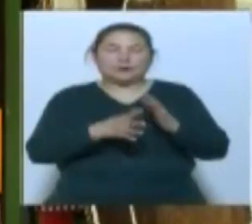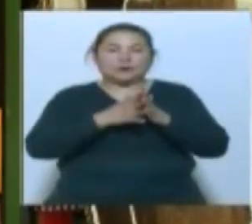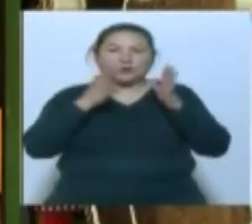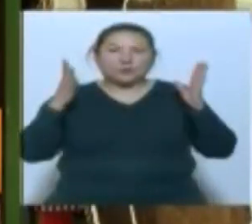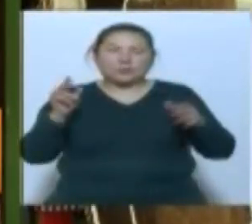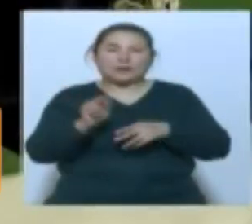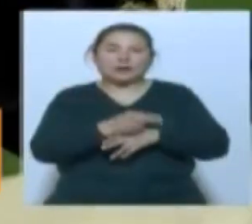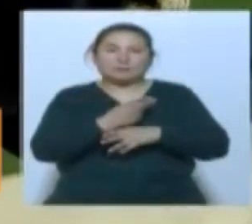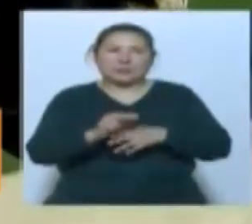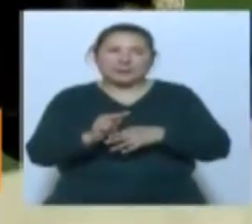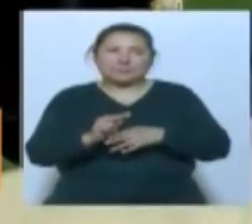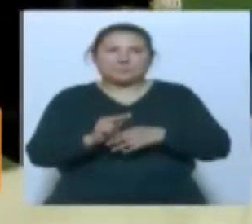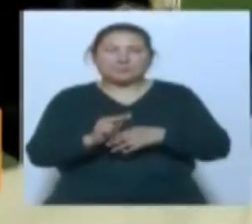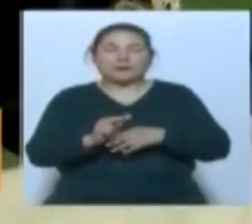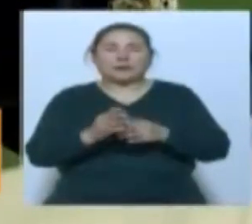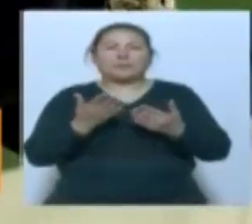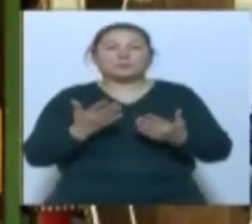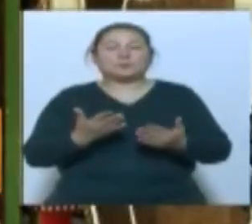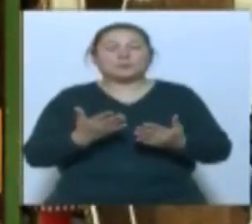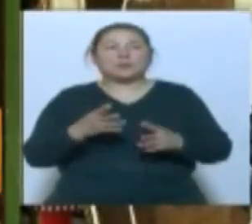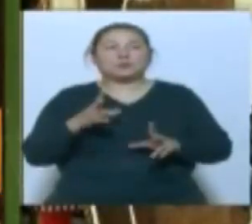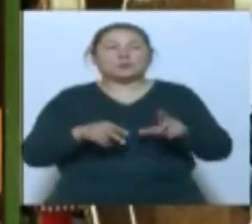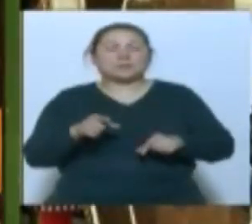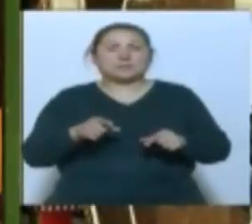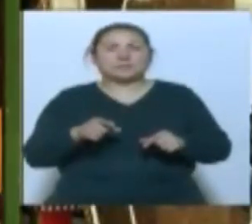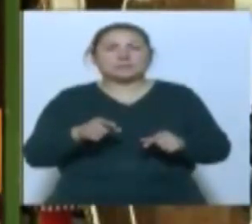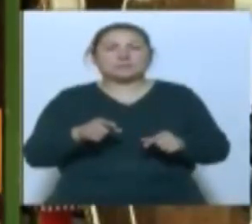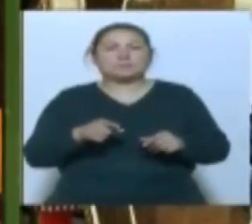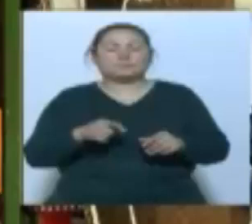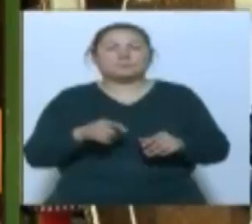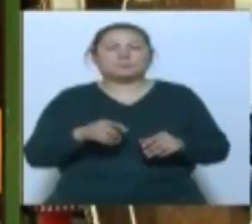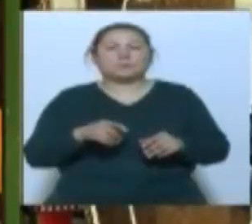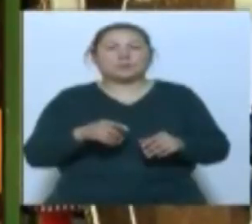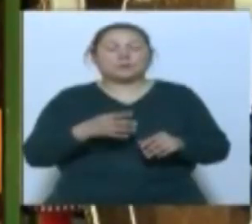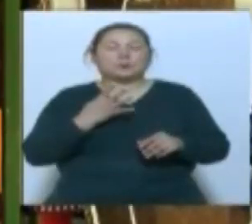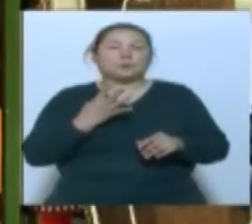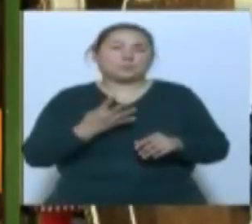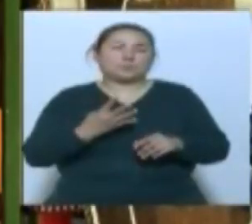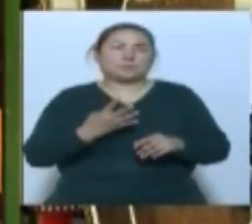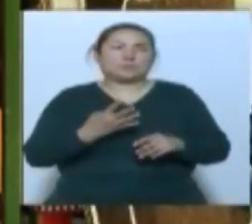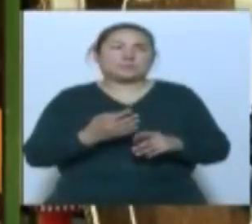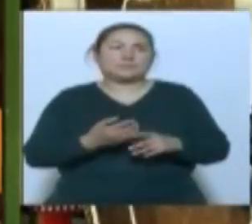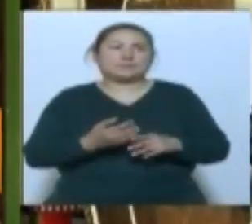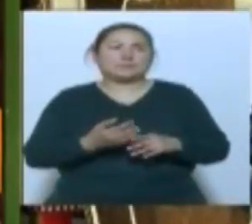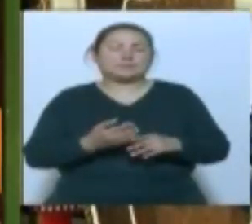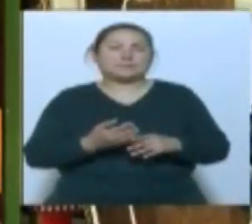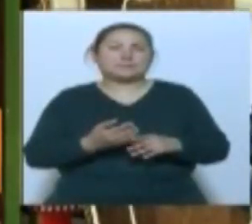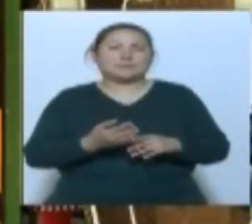үлкен тәрбиелік мәні де көп. Төрт рет республикаға лауреат болдым. Төрт